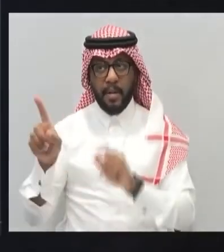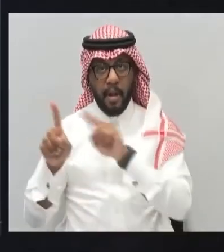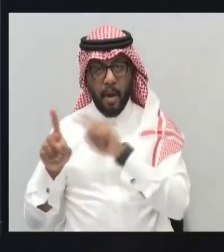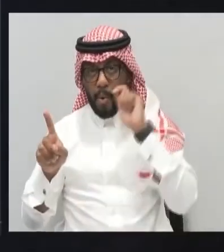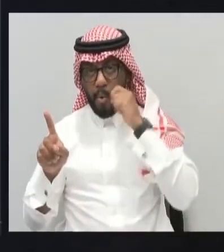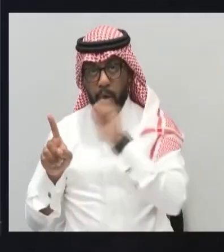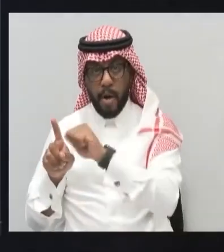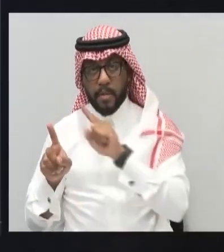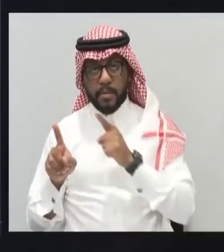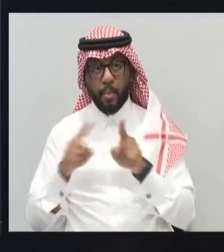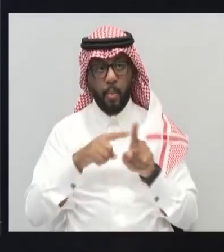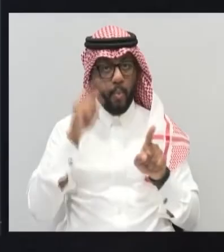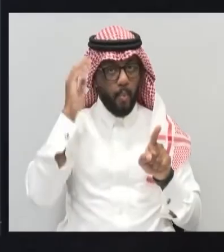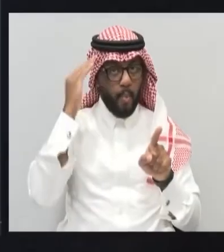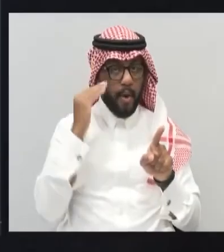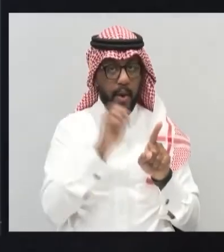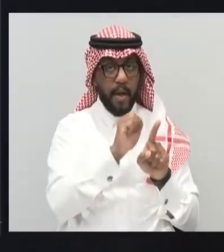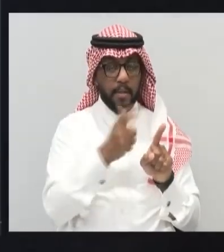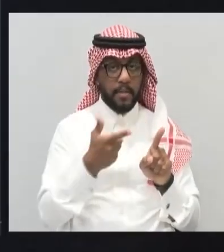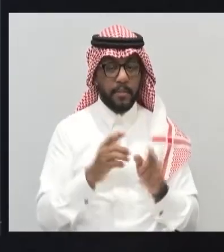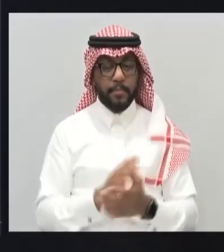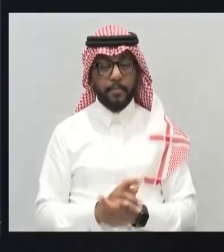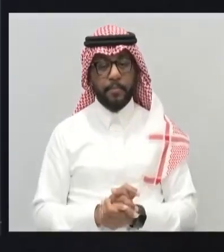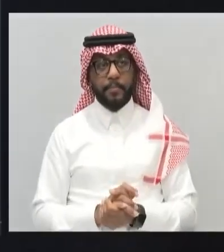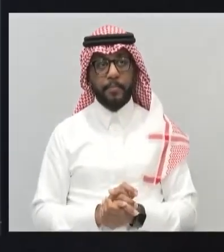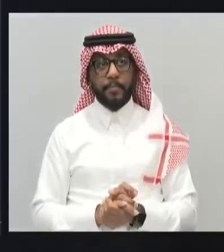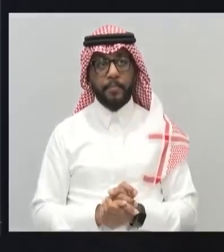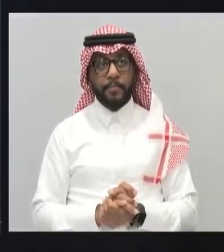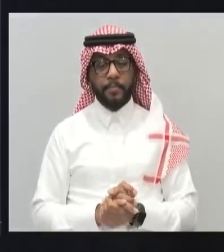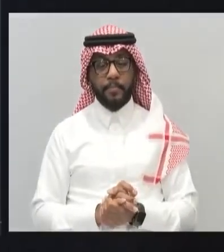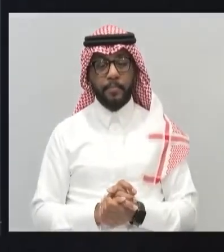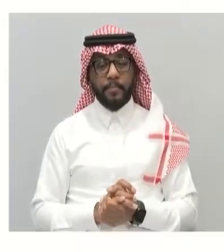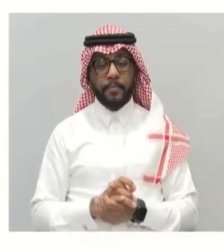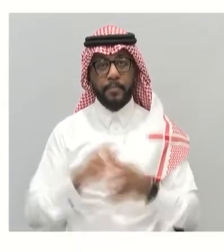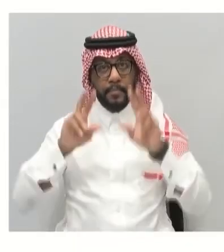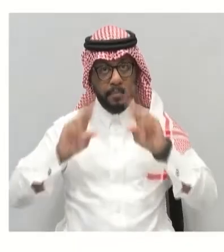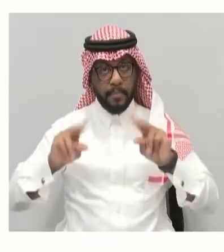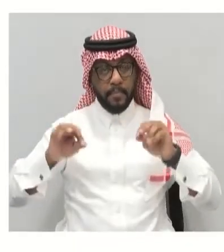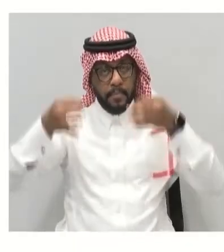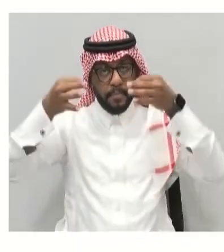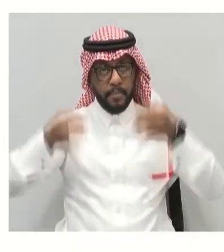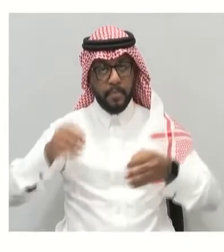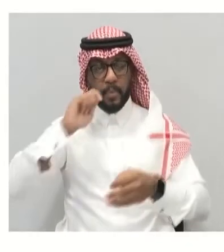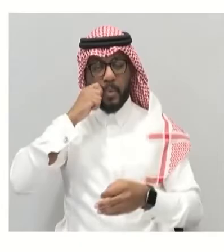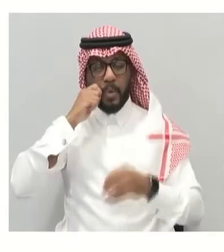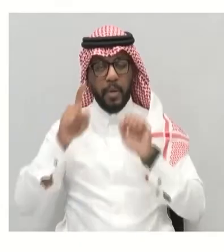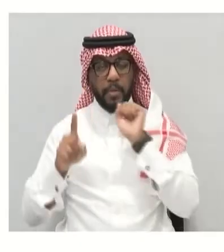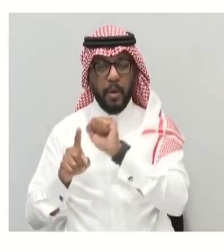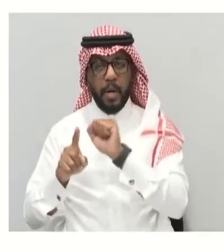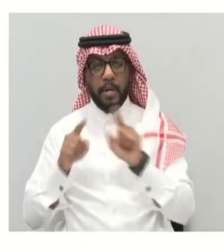مذكر ومؤنثه اذا كان صاحبها مؤنث الصحيح ان ان يكونا متطابقان في التذكير والتانيث في